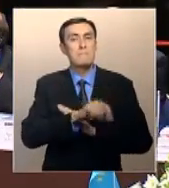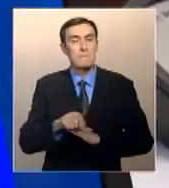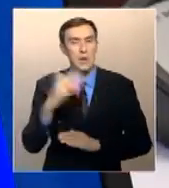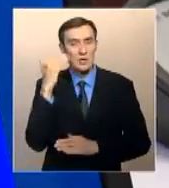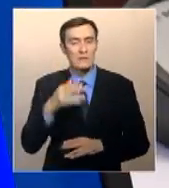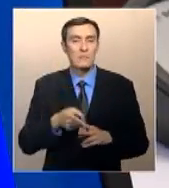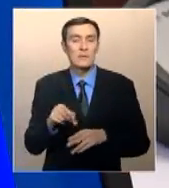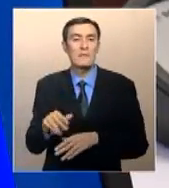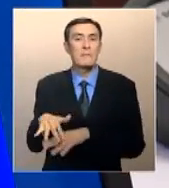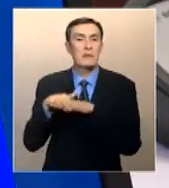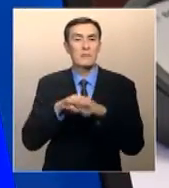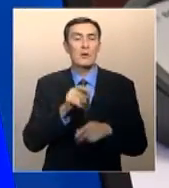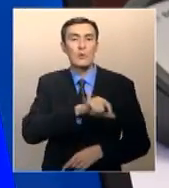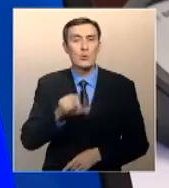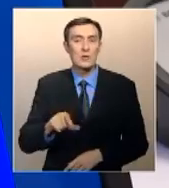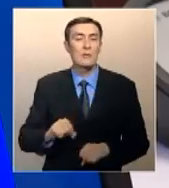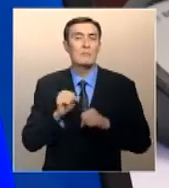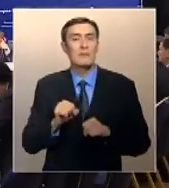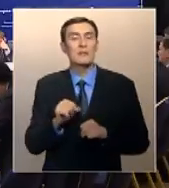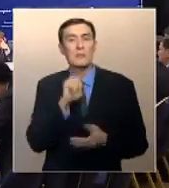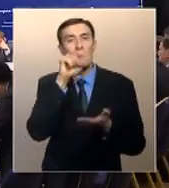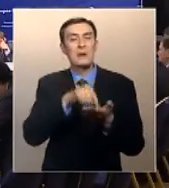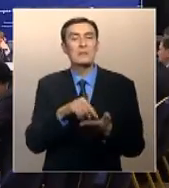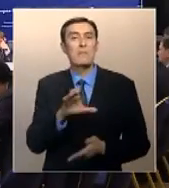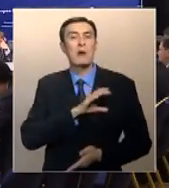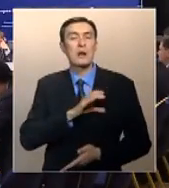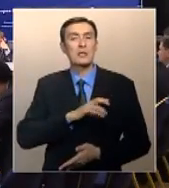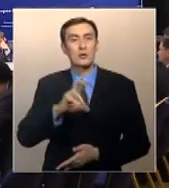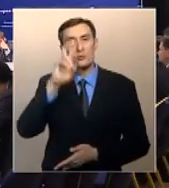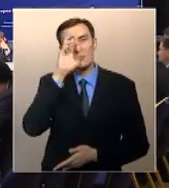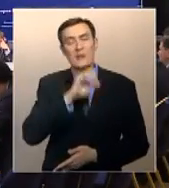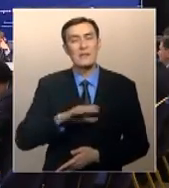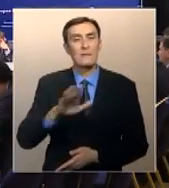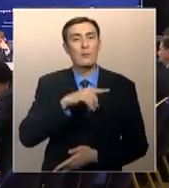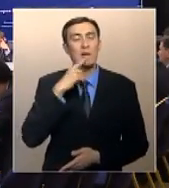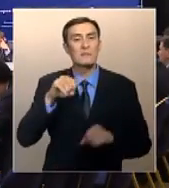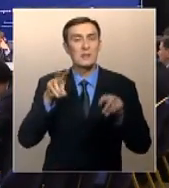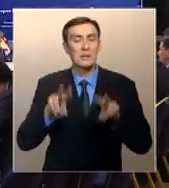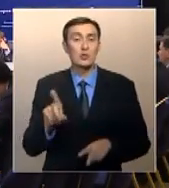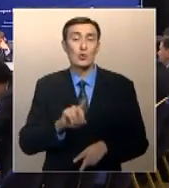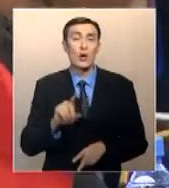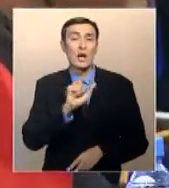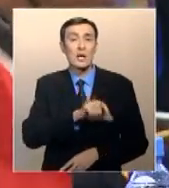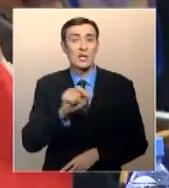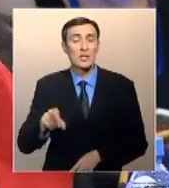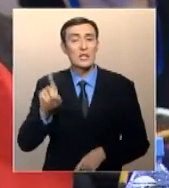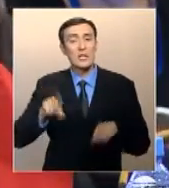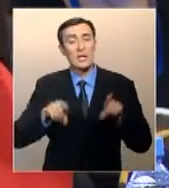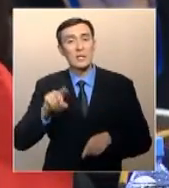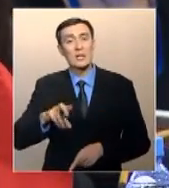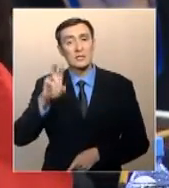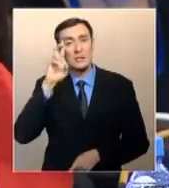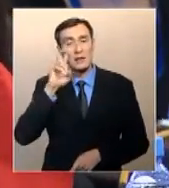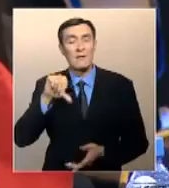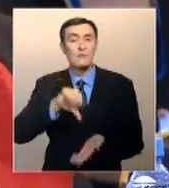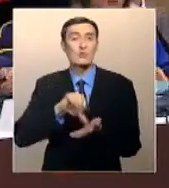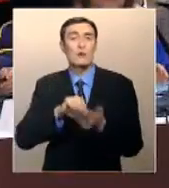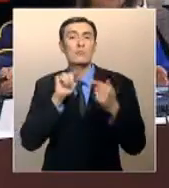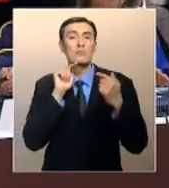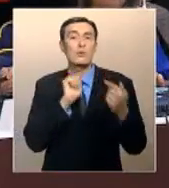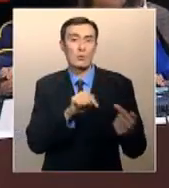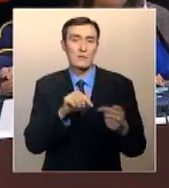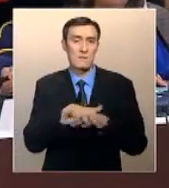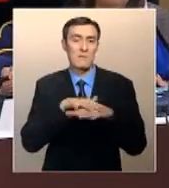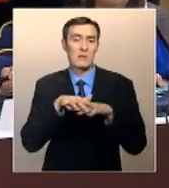Как правило, переселенцы стремятся в более богатые страны Западной Европы, говорит эксперт. Отметим, что граждане некоторых стран выступают